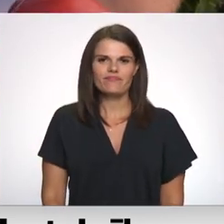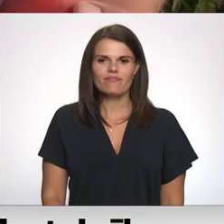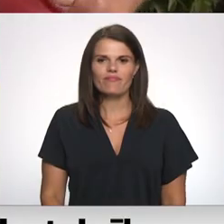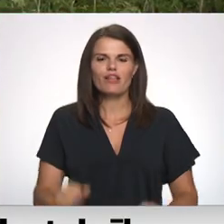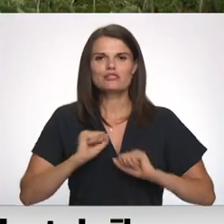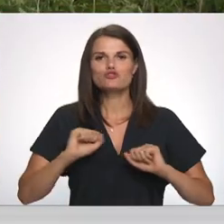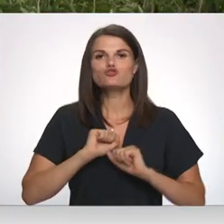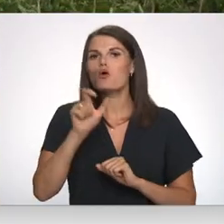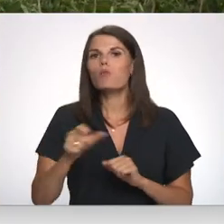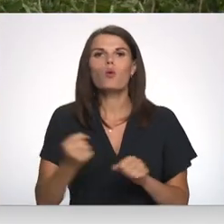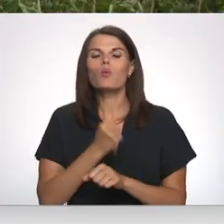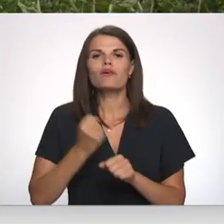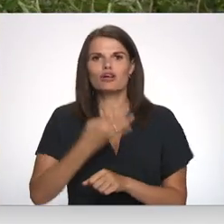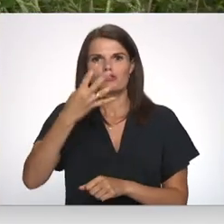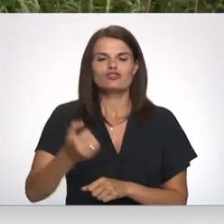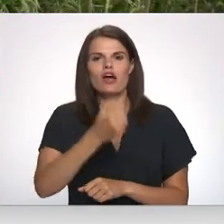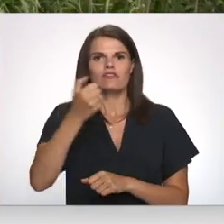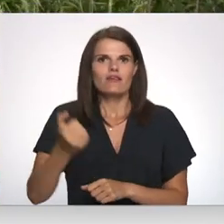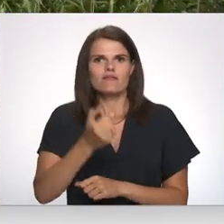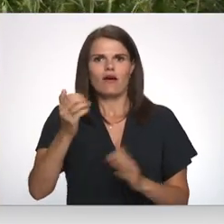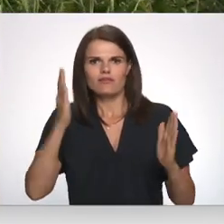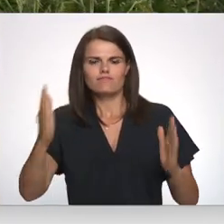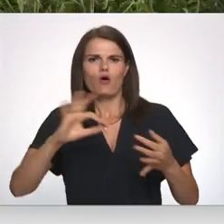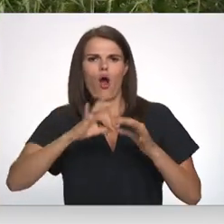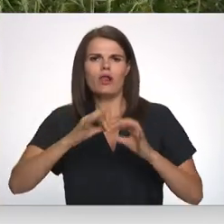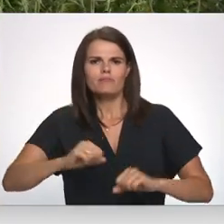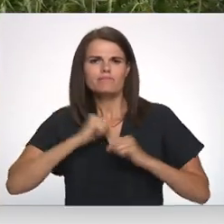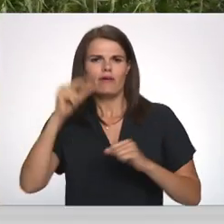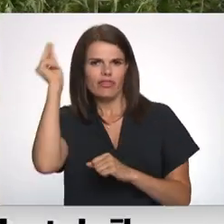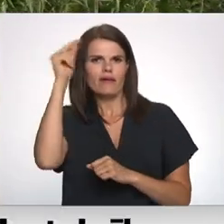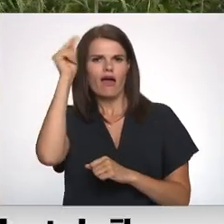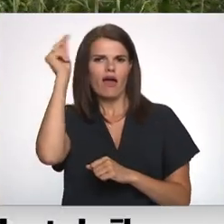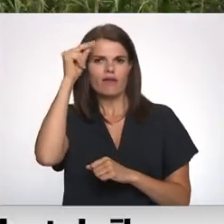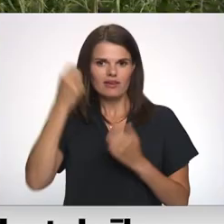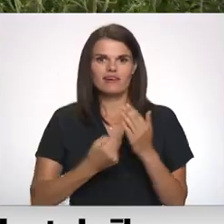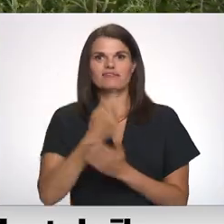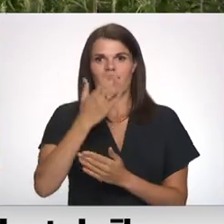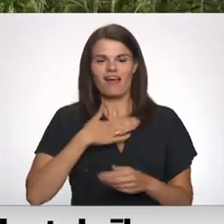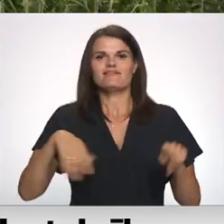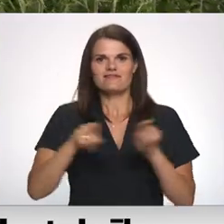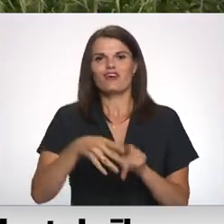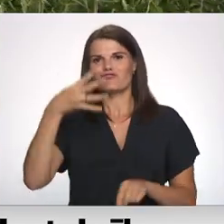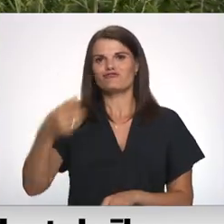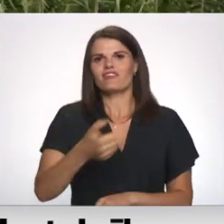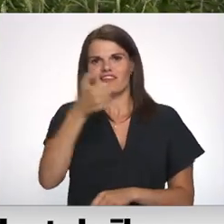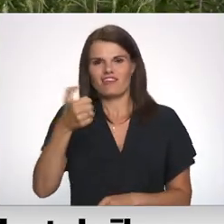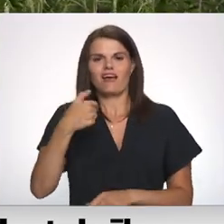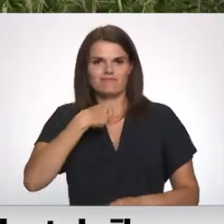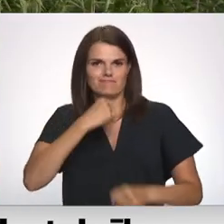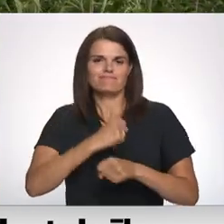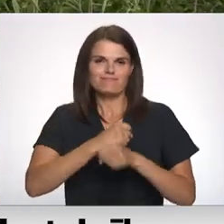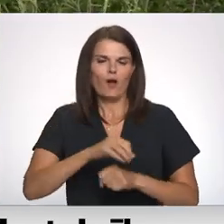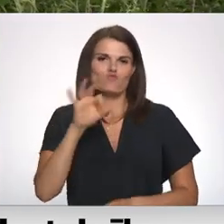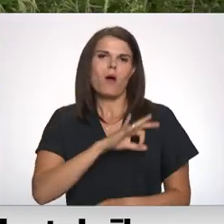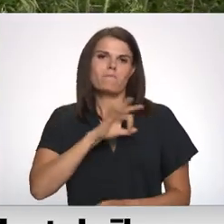Ko sportisti dara līdz kārtējai olimpiādai 4 gadu garumā? Protams, ka trenējis. Sanāk, ka es arī 4 gados esmu nopelnījis savu